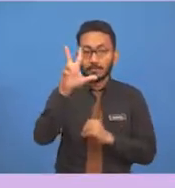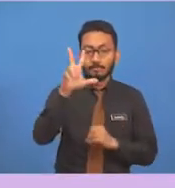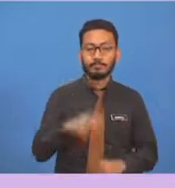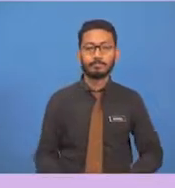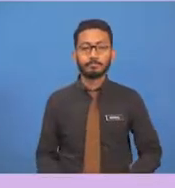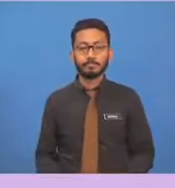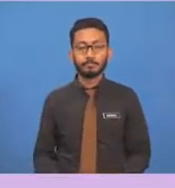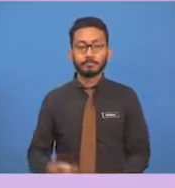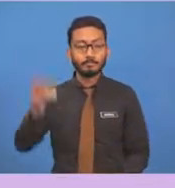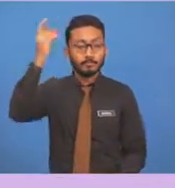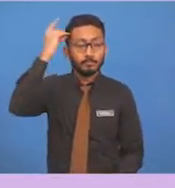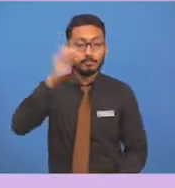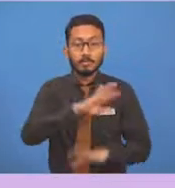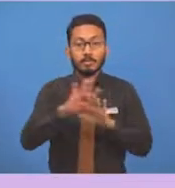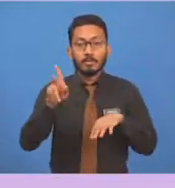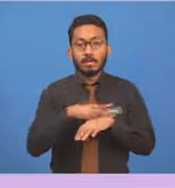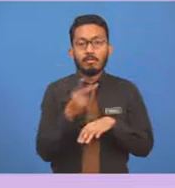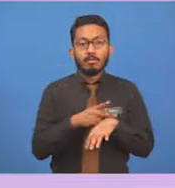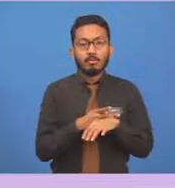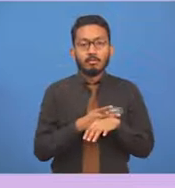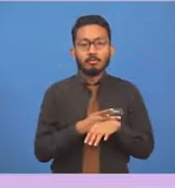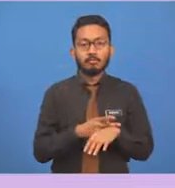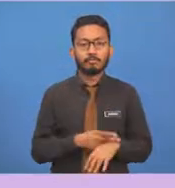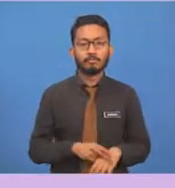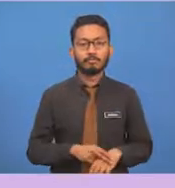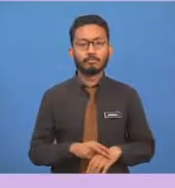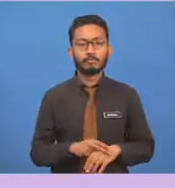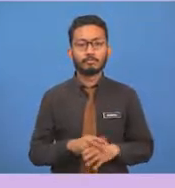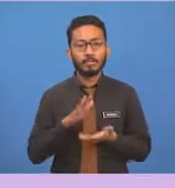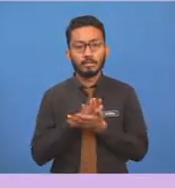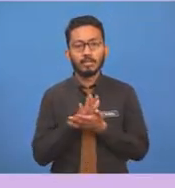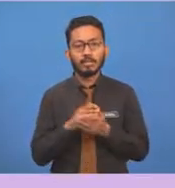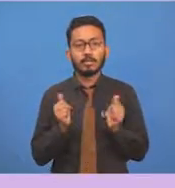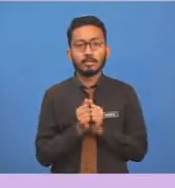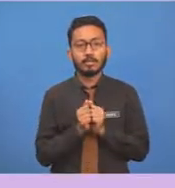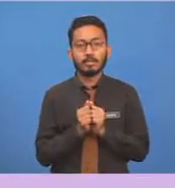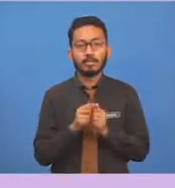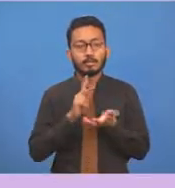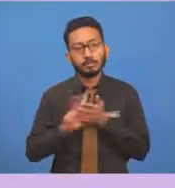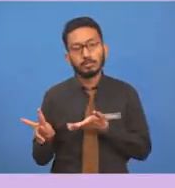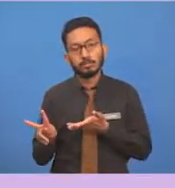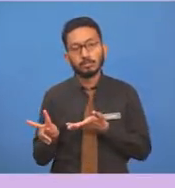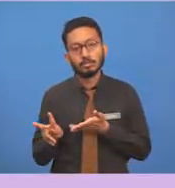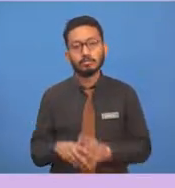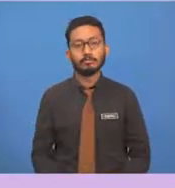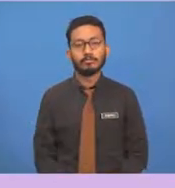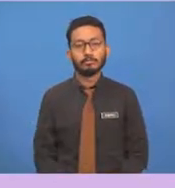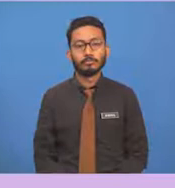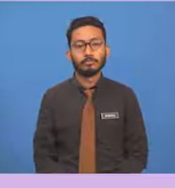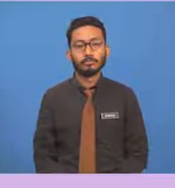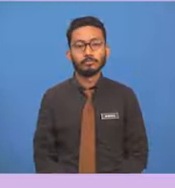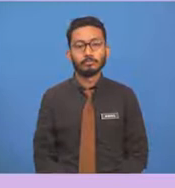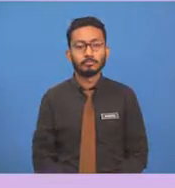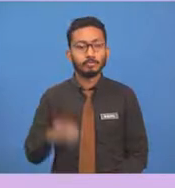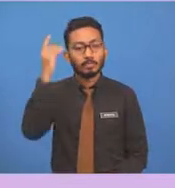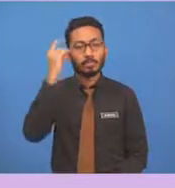David tidak memakai pakaian sekolah dengan kemas. Ya, murid-murid, David tidak mematuhi peraturan sekolah